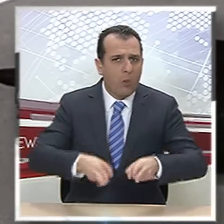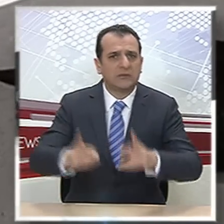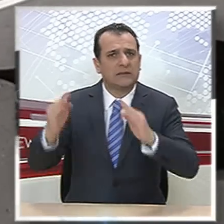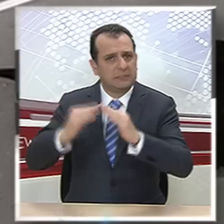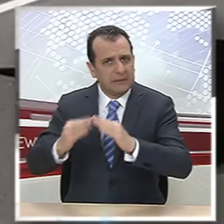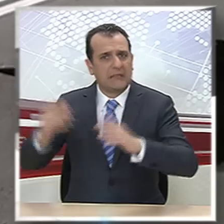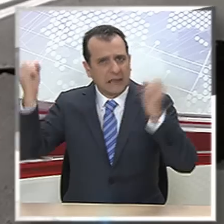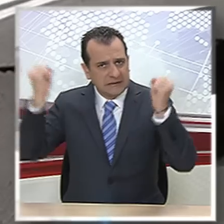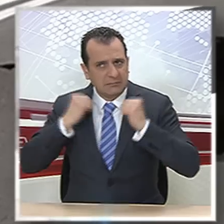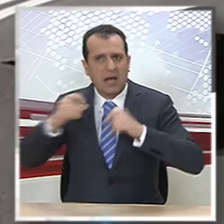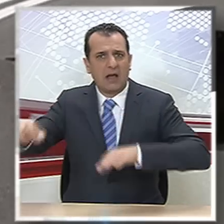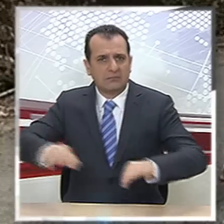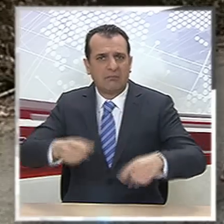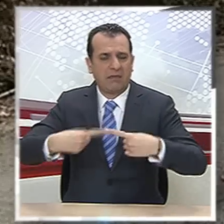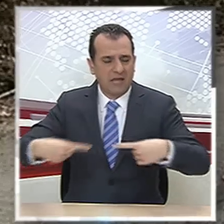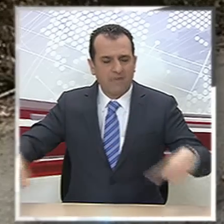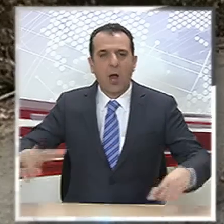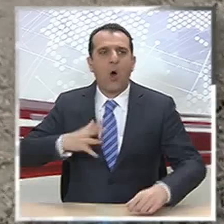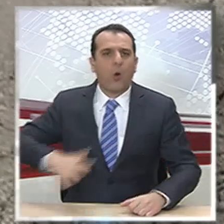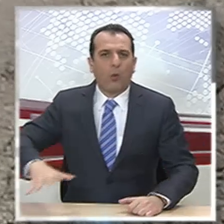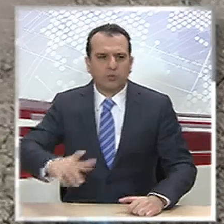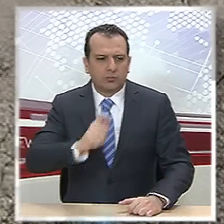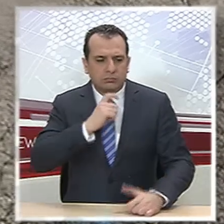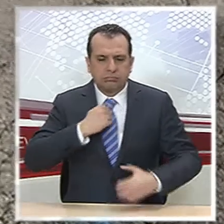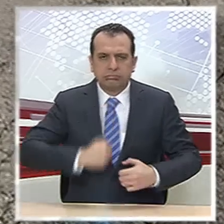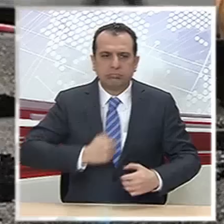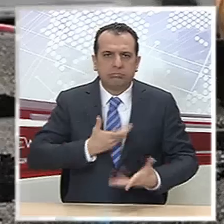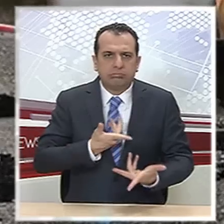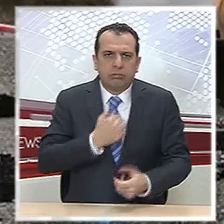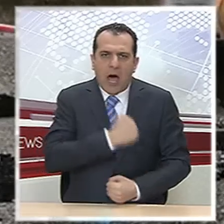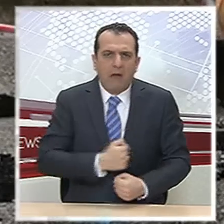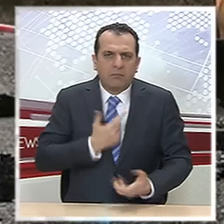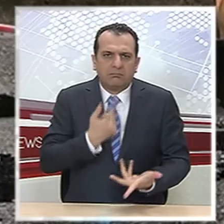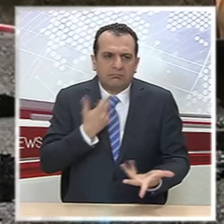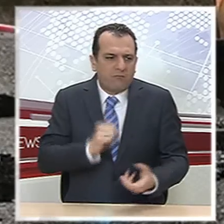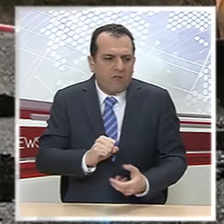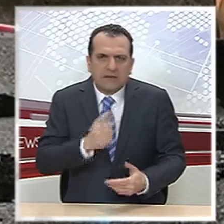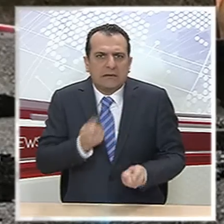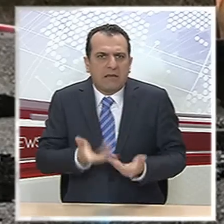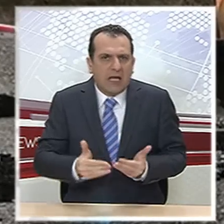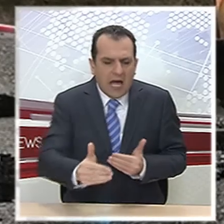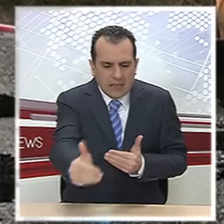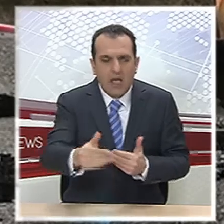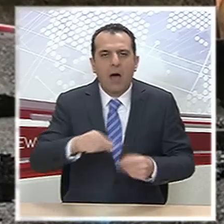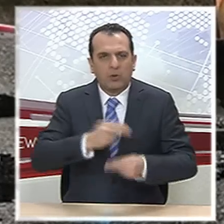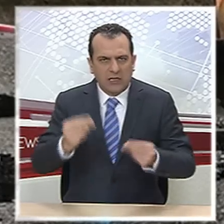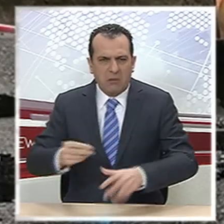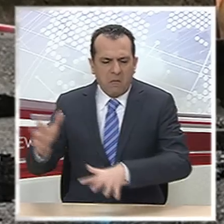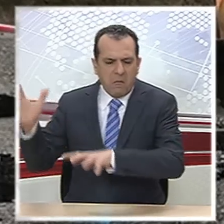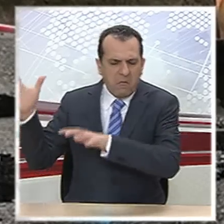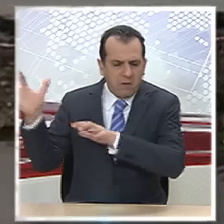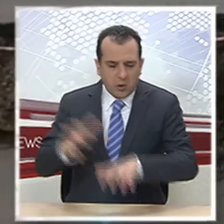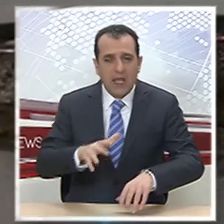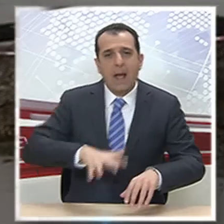κατέστρεψαν περιουσίες και γέμισαν τους κατοίκους της περιοχής με απελπισία και φόβο. Την ίδια στιγμή, οι αλλεπάλληλοι κατακλυσμοί έχουν μετατρέψει σε λίμνη